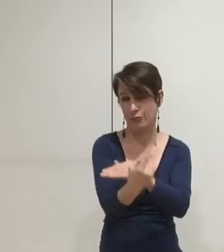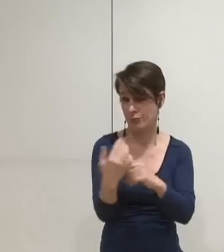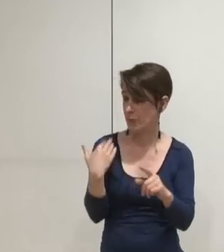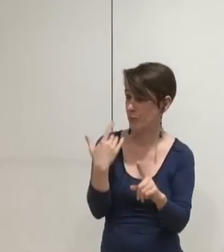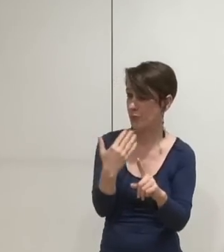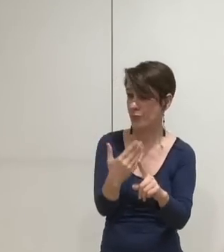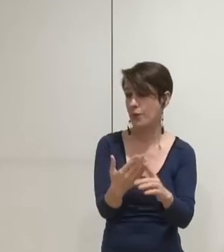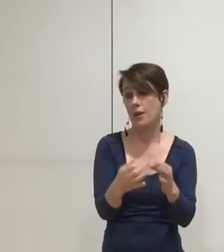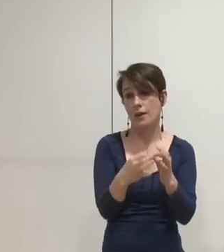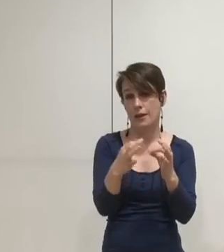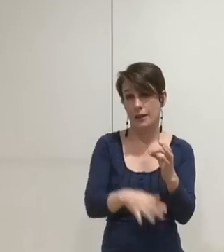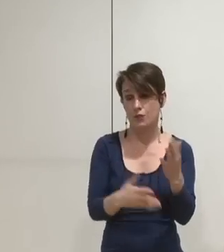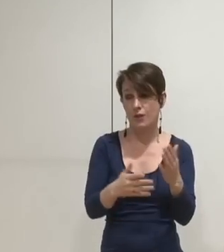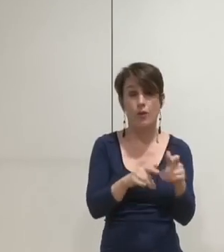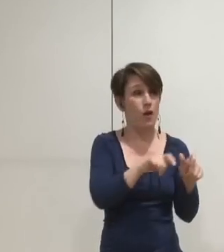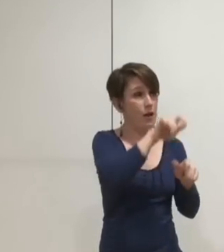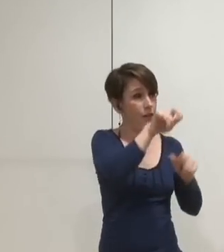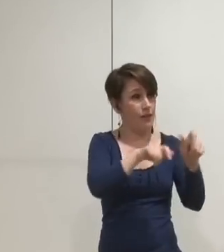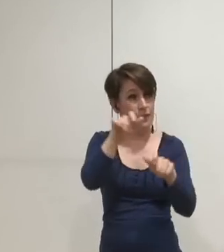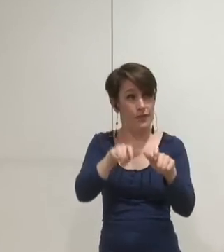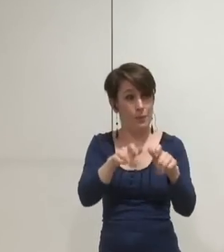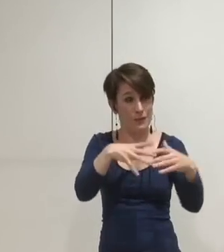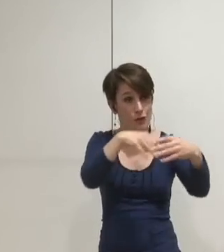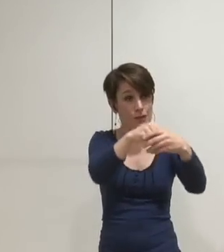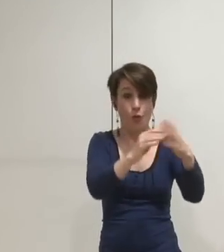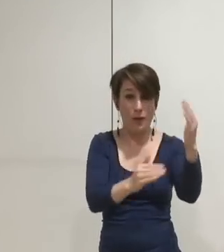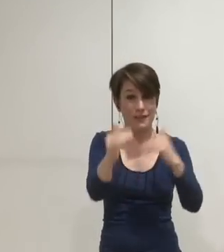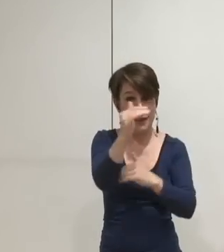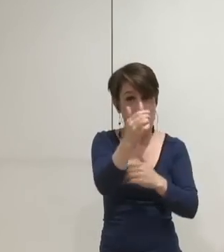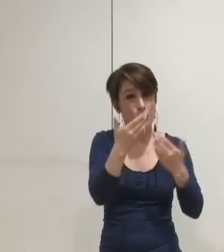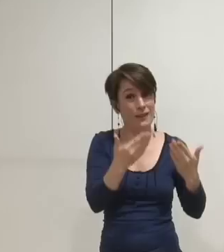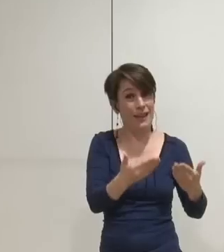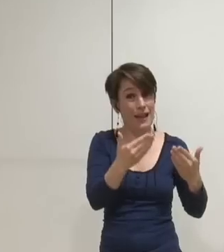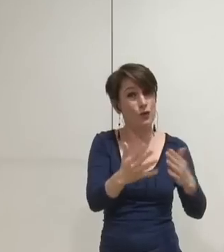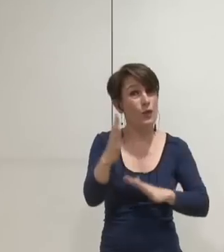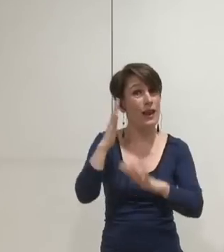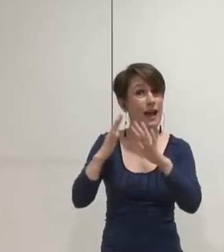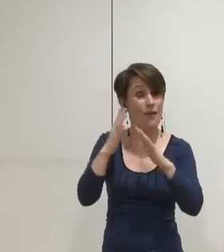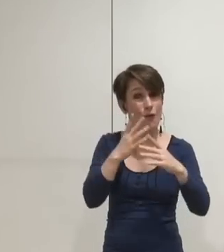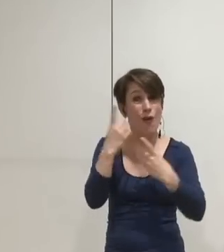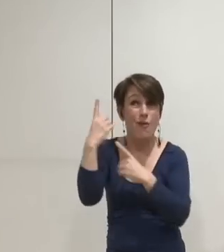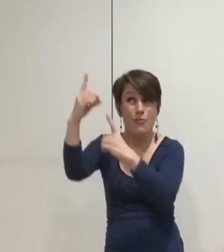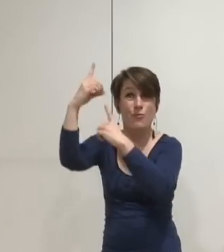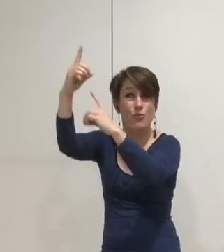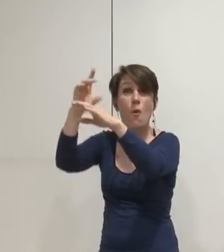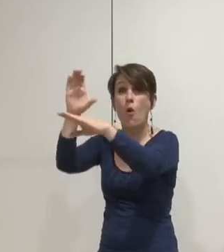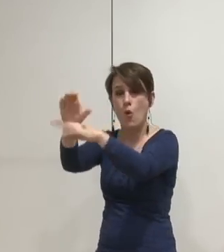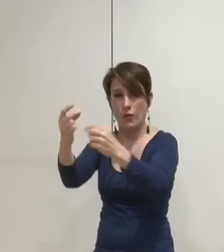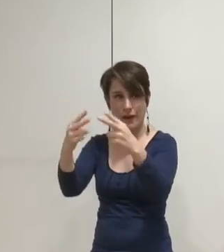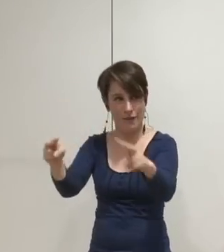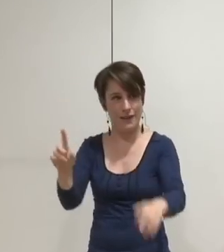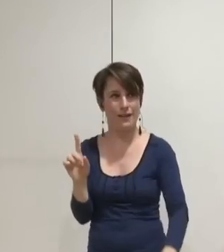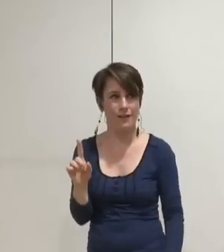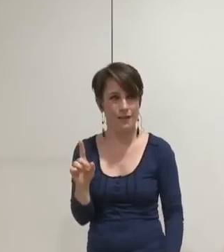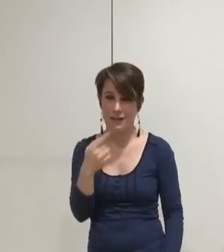majorité actuelle ont porté un certain nombre de recours contre la ville elles se sont engagées très lourdement et